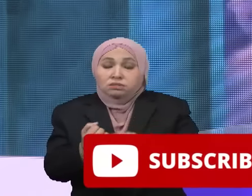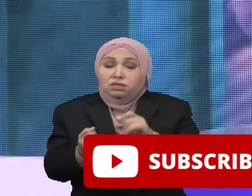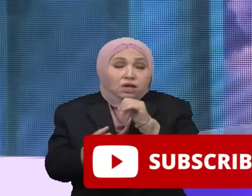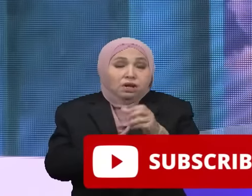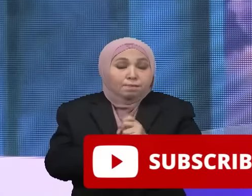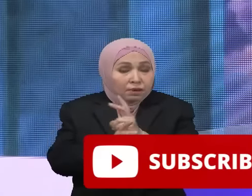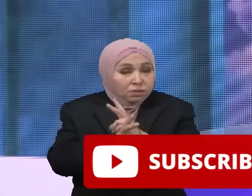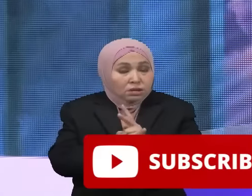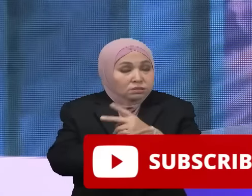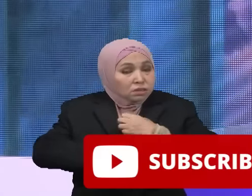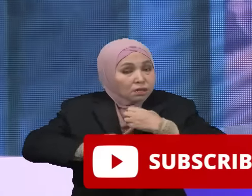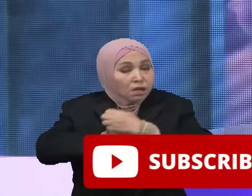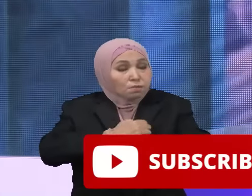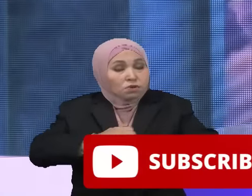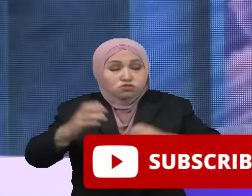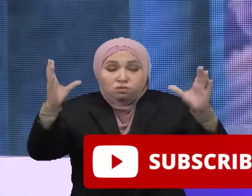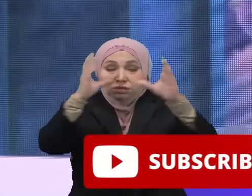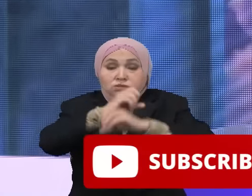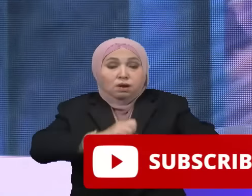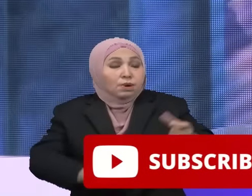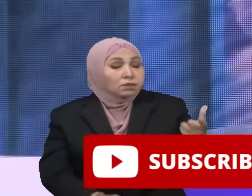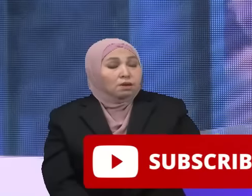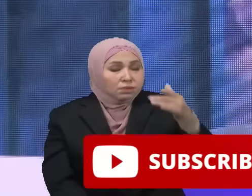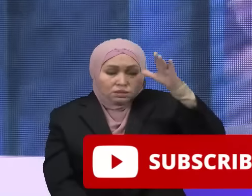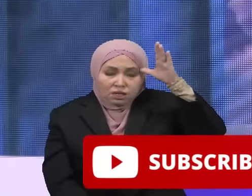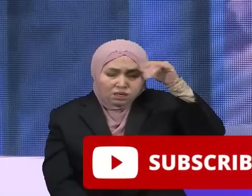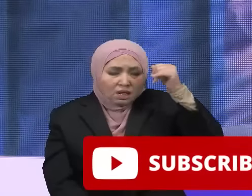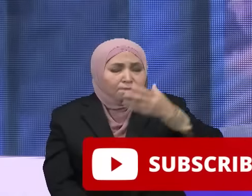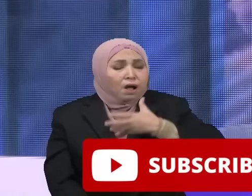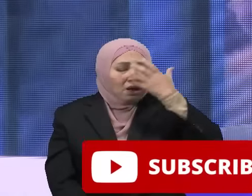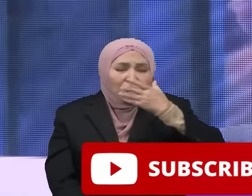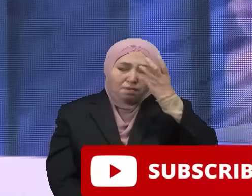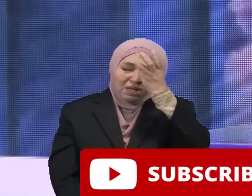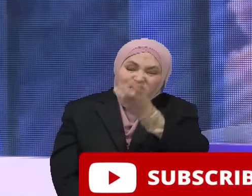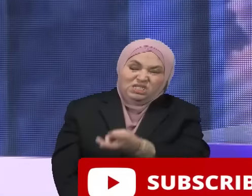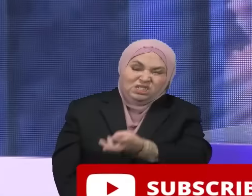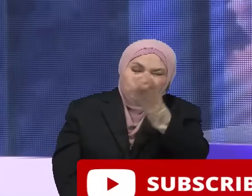dapat mengawal emosi, mencabar Nabi, degil, marah, menghina.